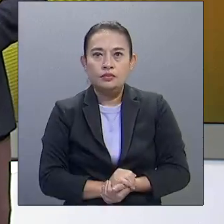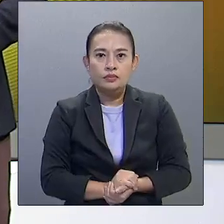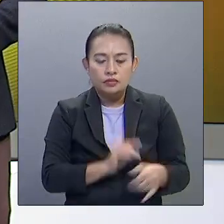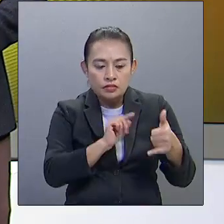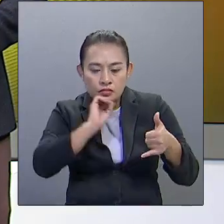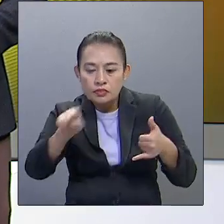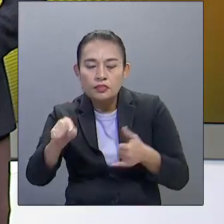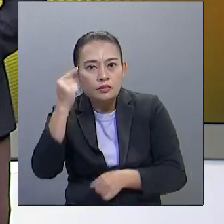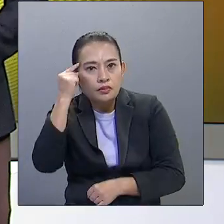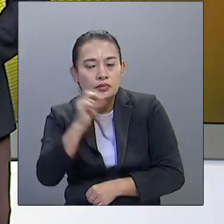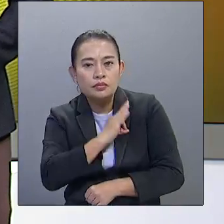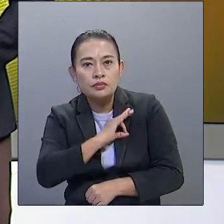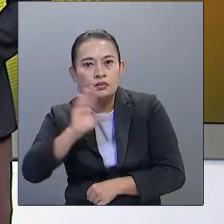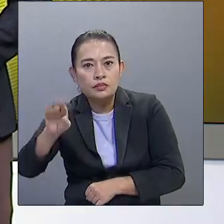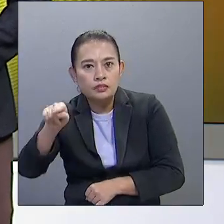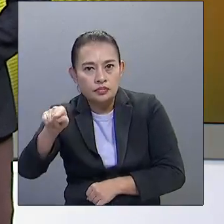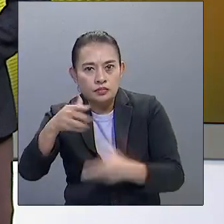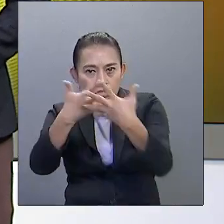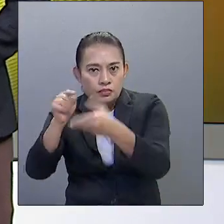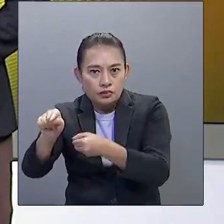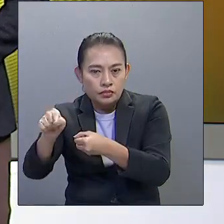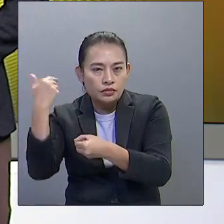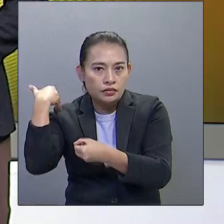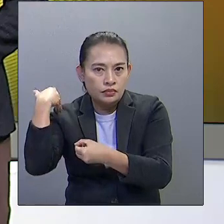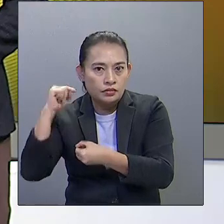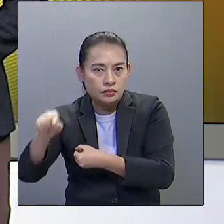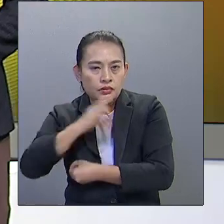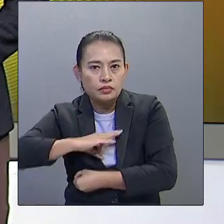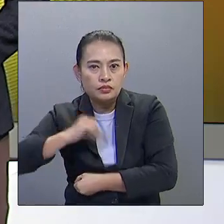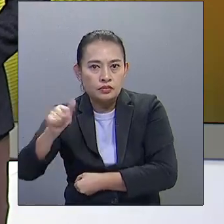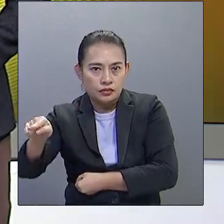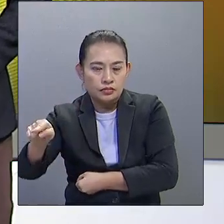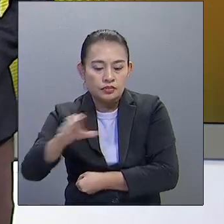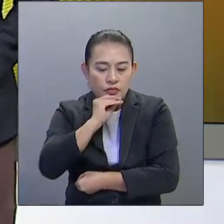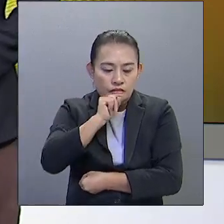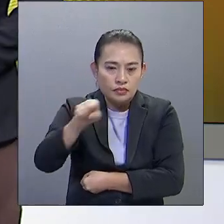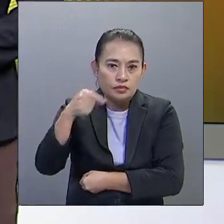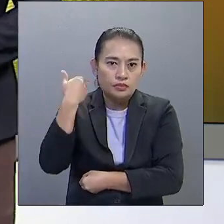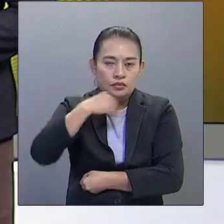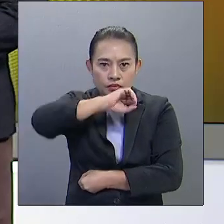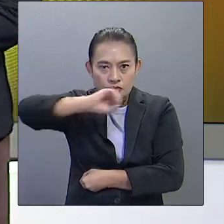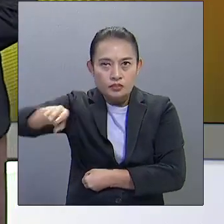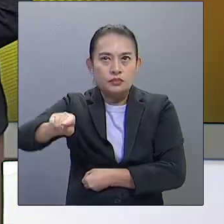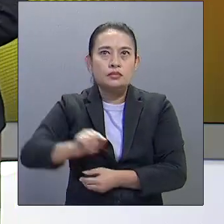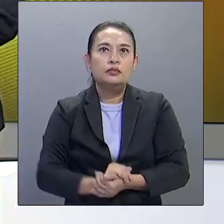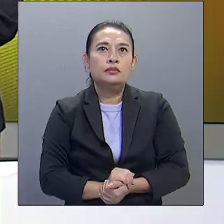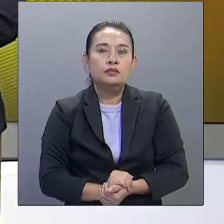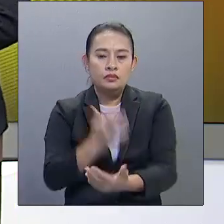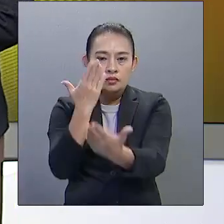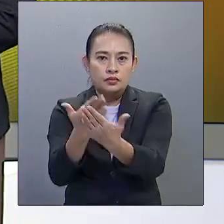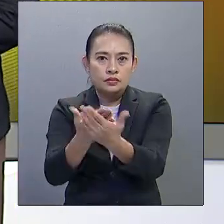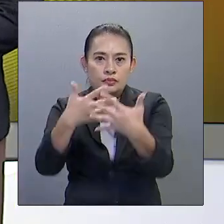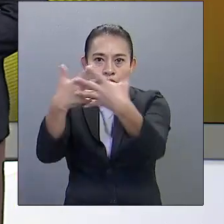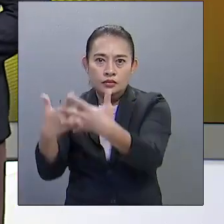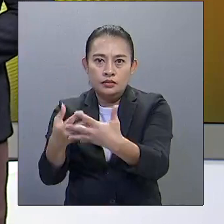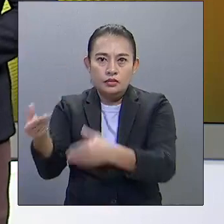ซื้อใจสมาชิกสภาคองเกรสและทำให้ชาวอเมริกันรู้สึกดีขึ้นค่ะเขาบอกว่าเงินที่สหรัฐมอบ